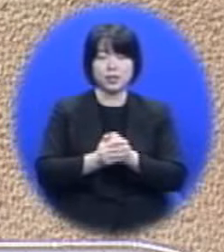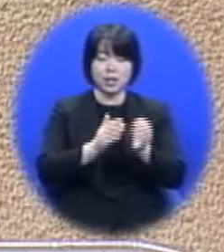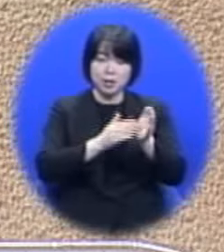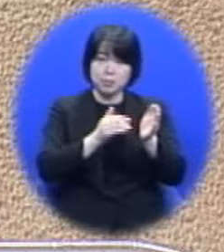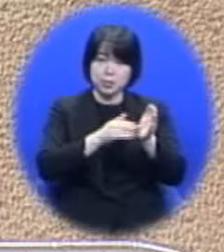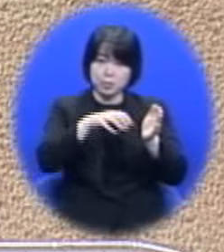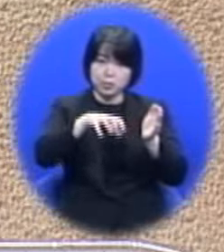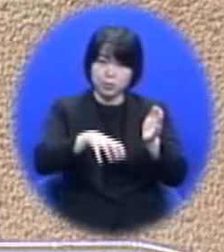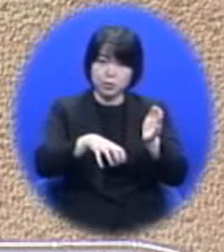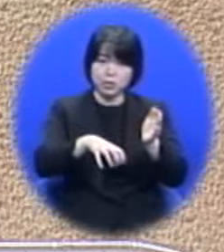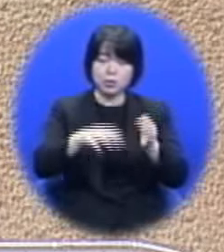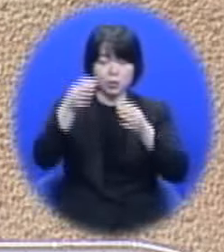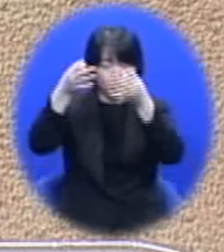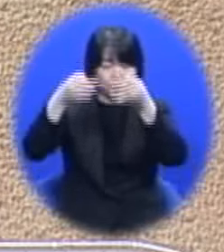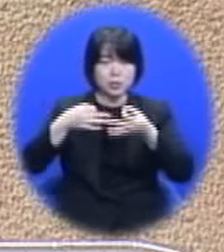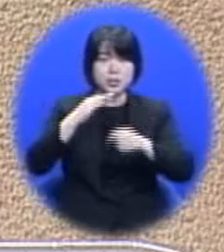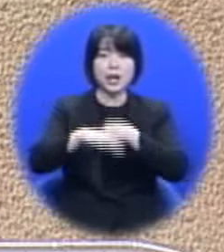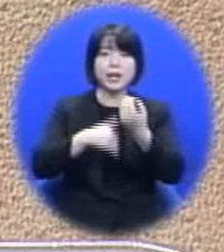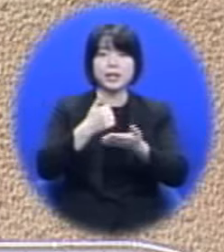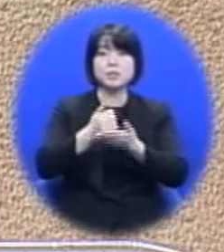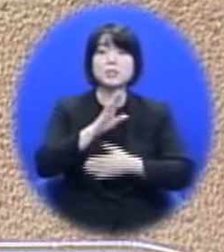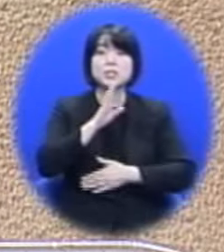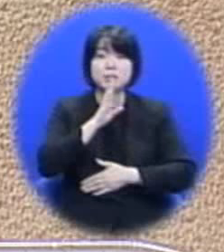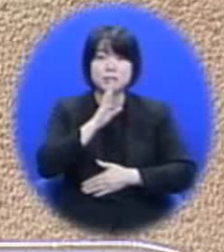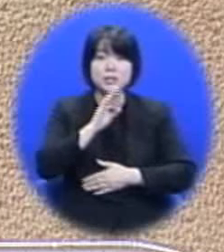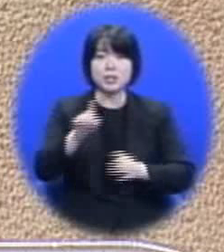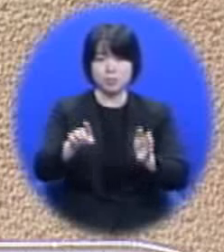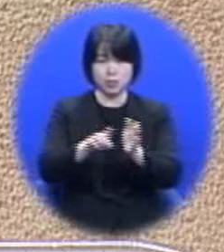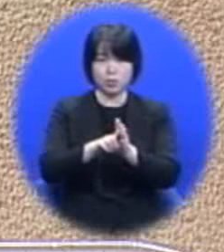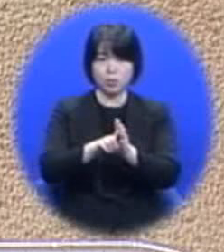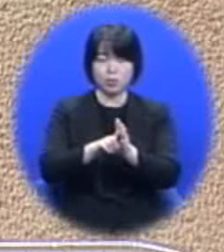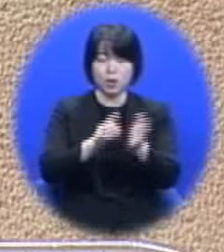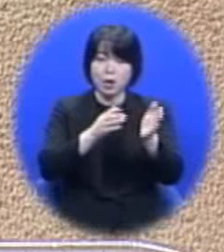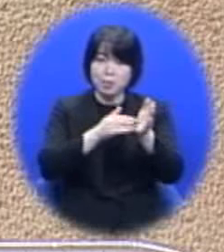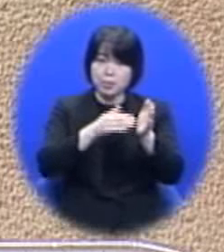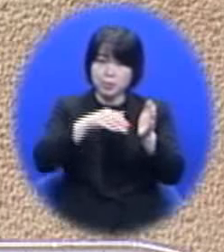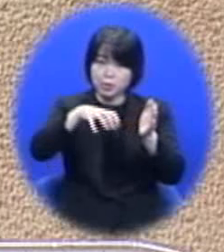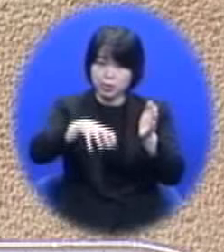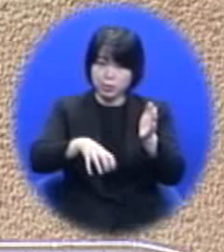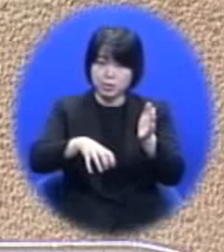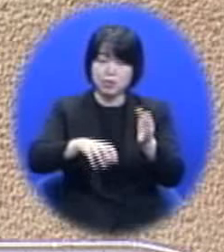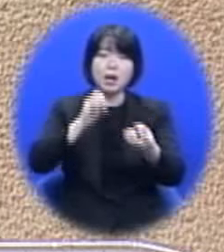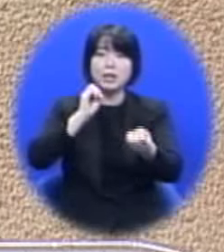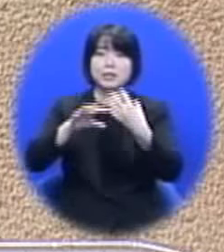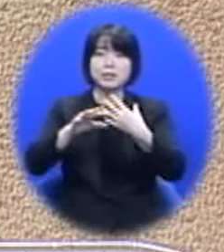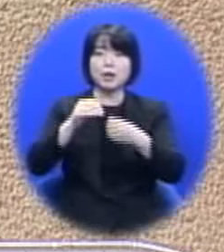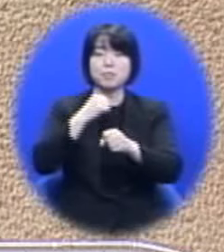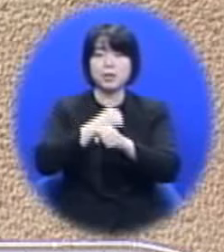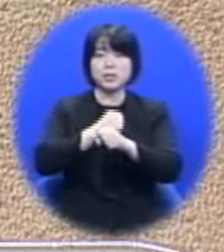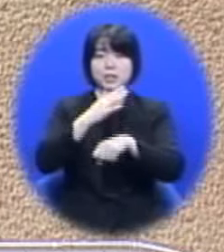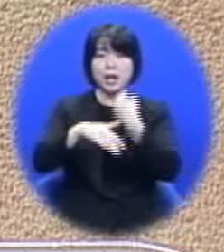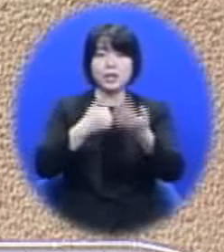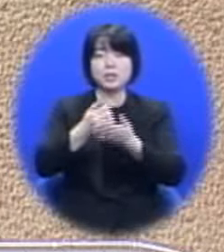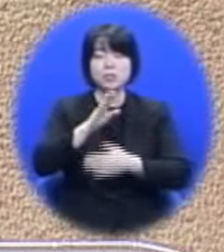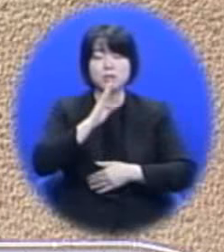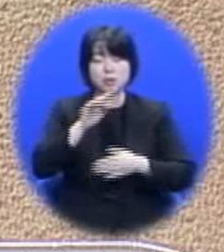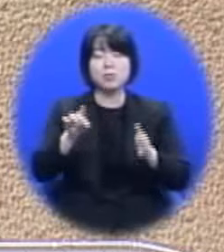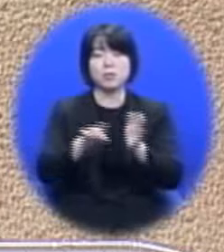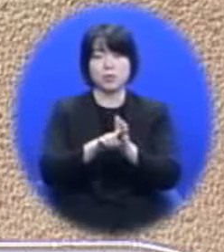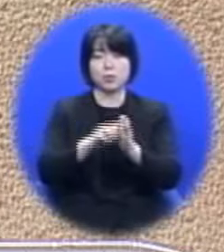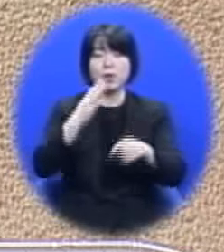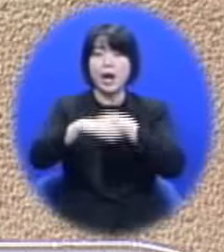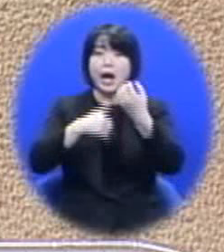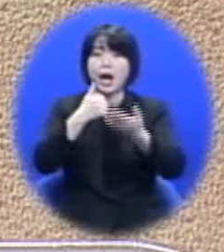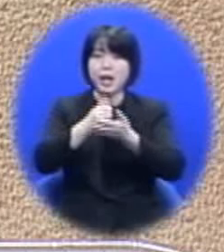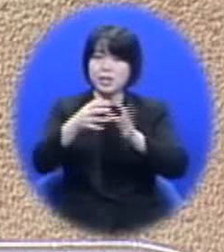은밀한 곳에서 보시는 하나님을 진짜 믿고 은밀한 곳에서 응답하시는 하나님을 정말 믿고